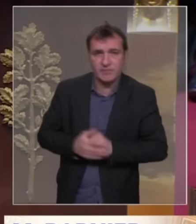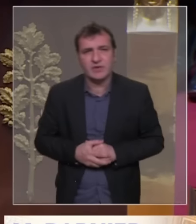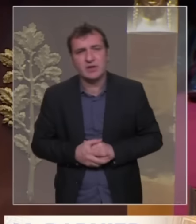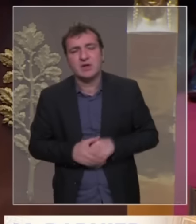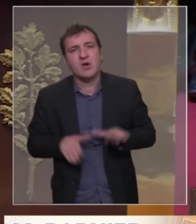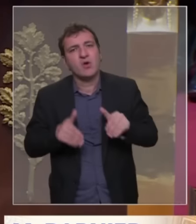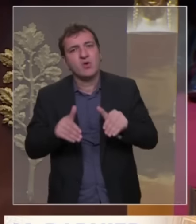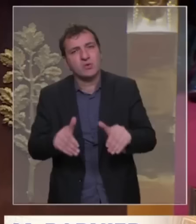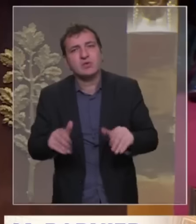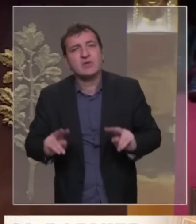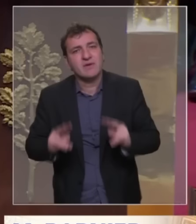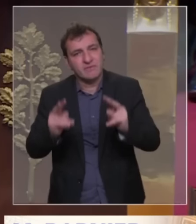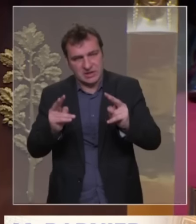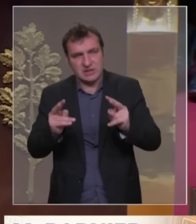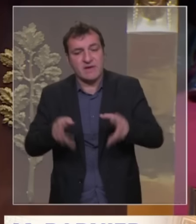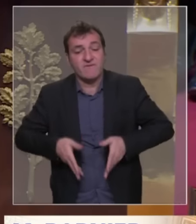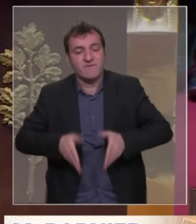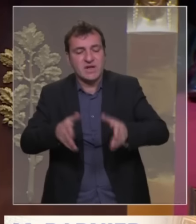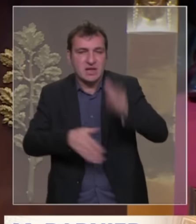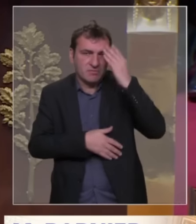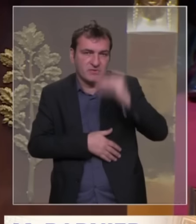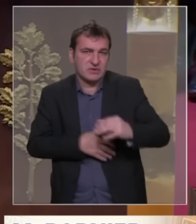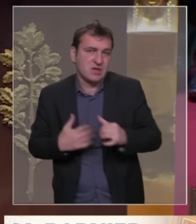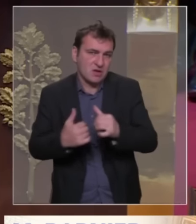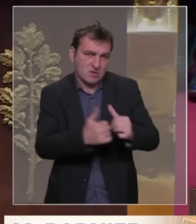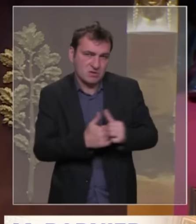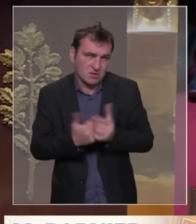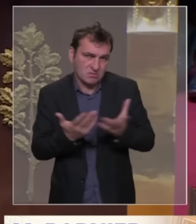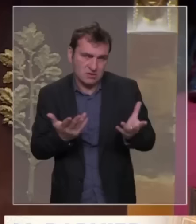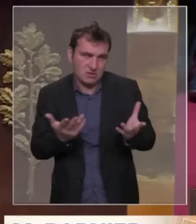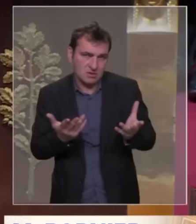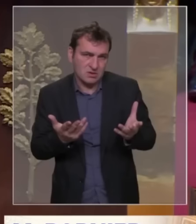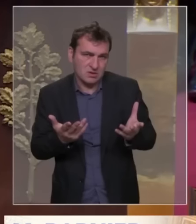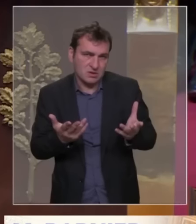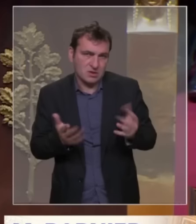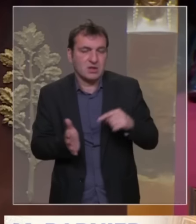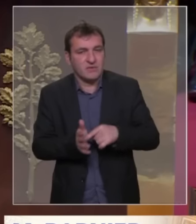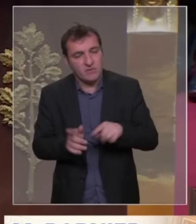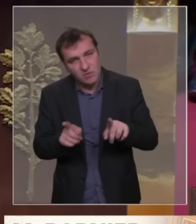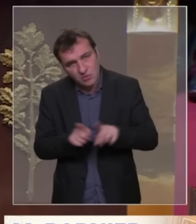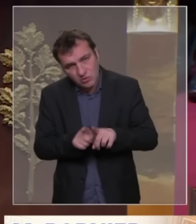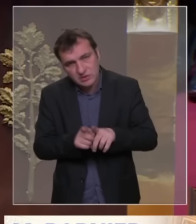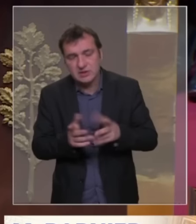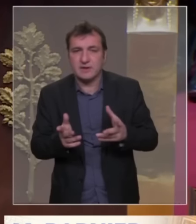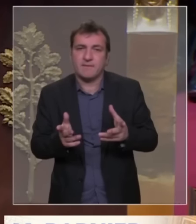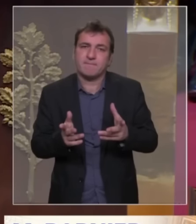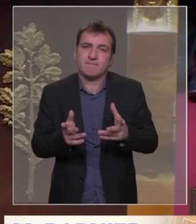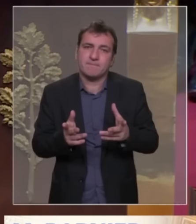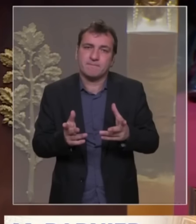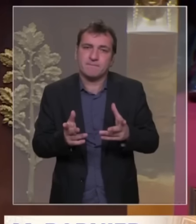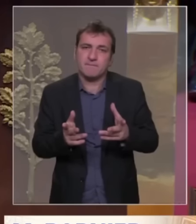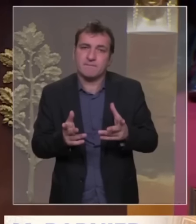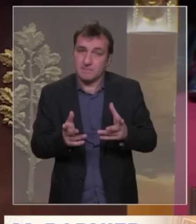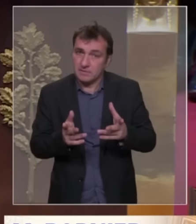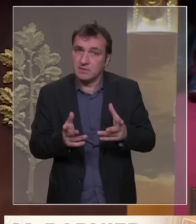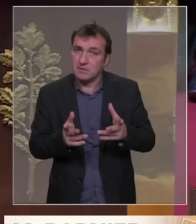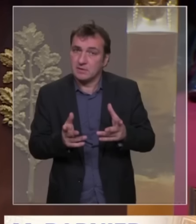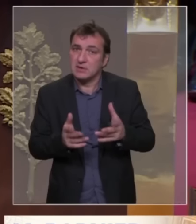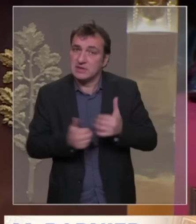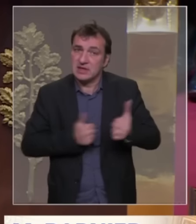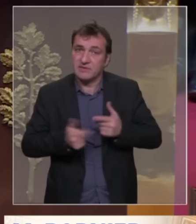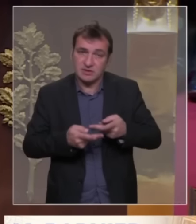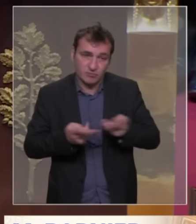les filières professionnelles. Ensemble, nous devons aussi développer le service public de la petite